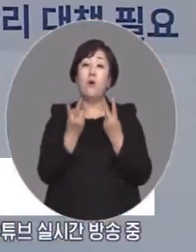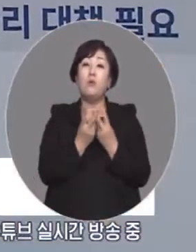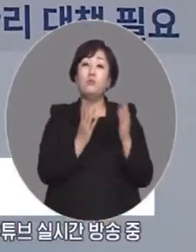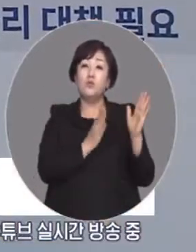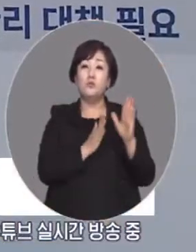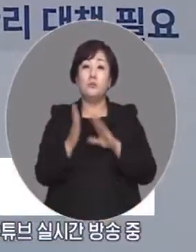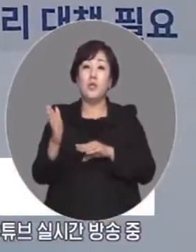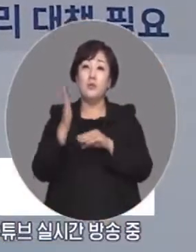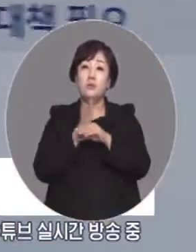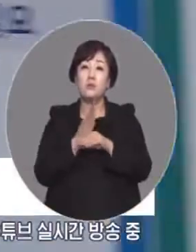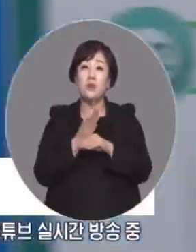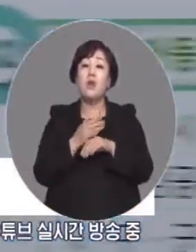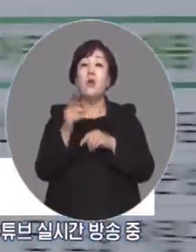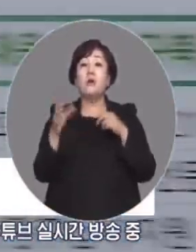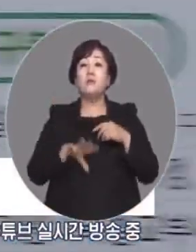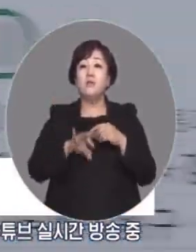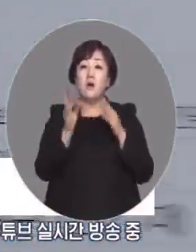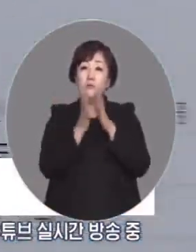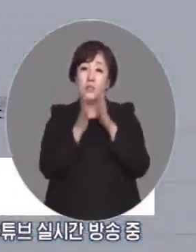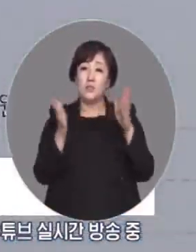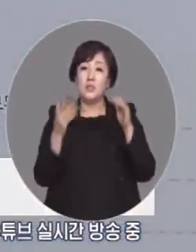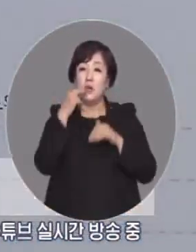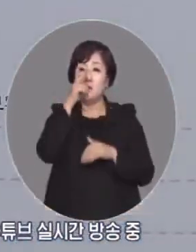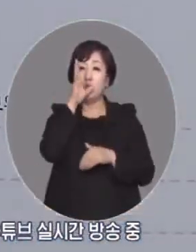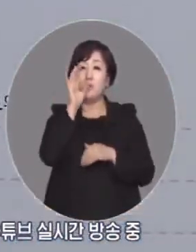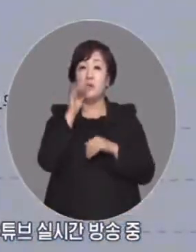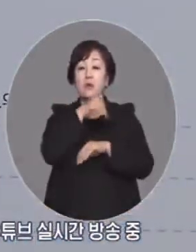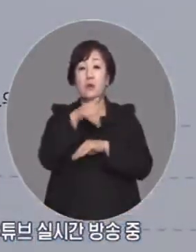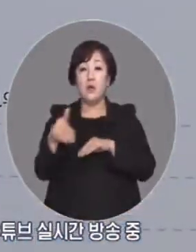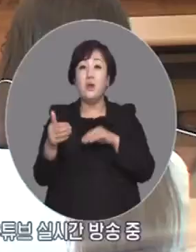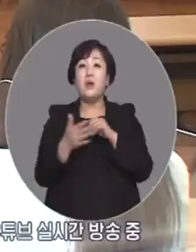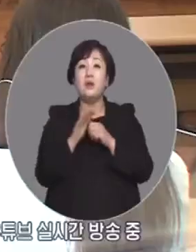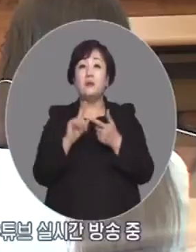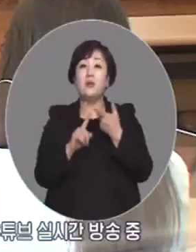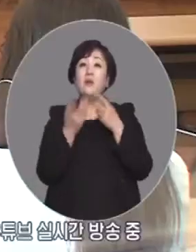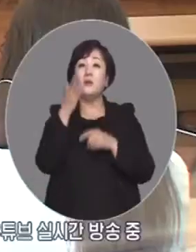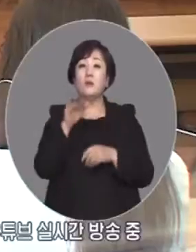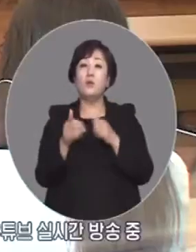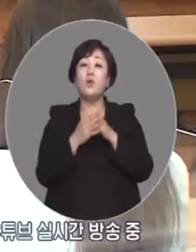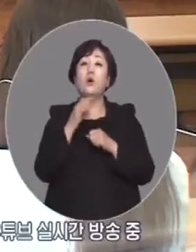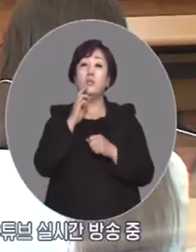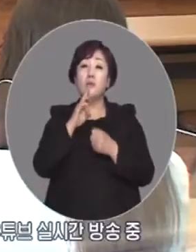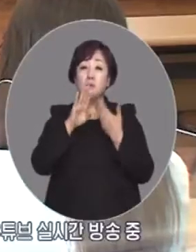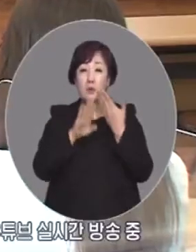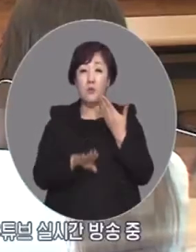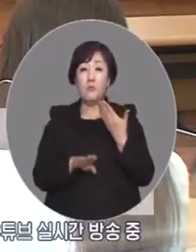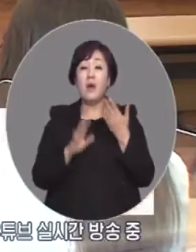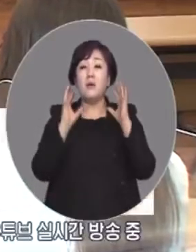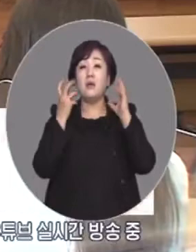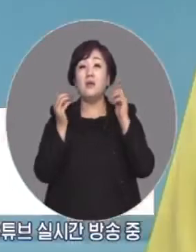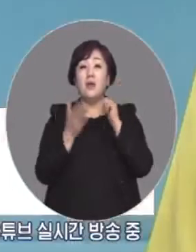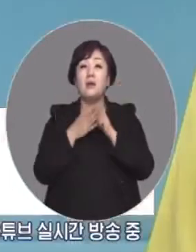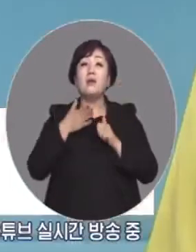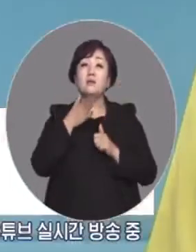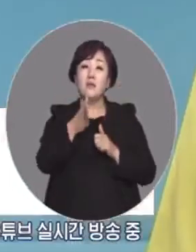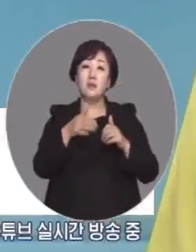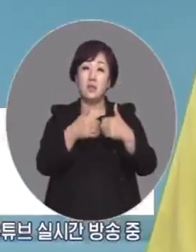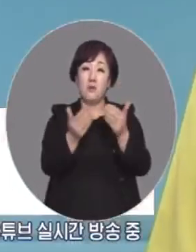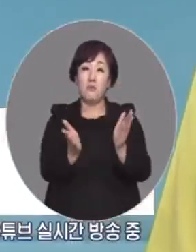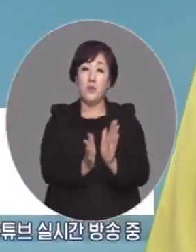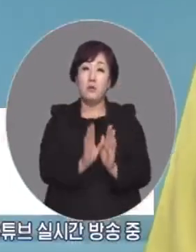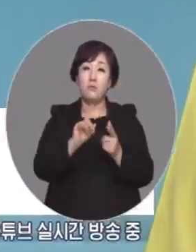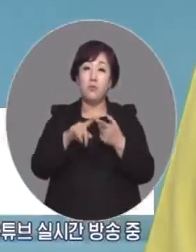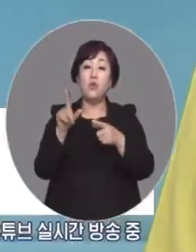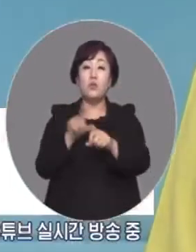가운데 경찰은 초동조치 강화에 초점을 뒀습니다. 13세 미만 아동학대 사건을 전담하는